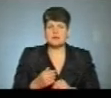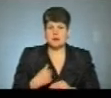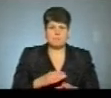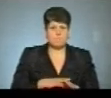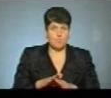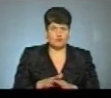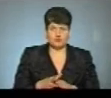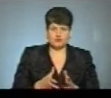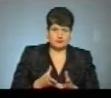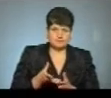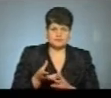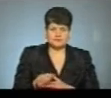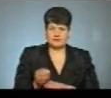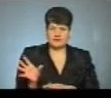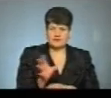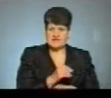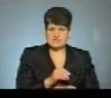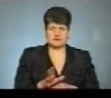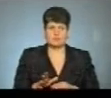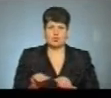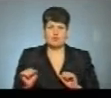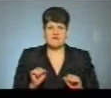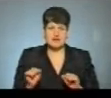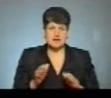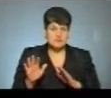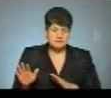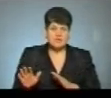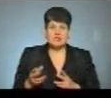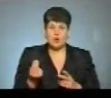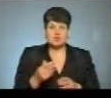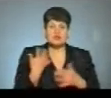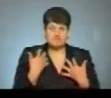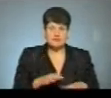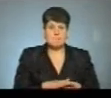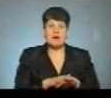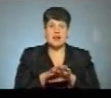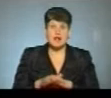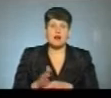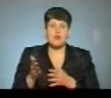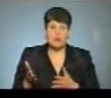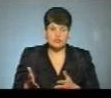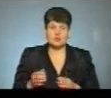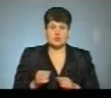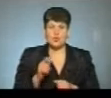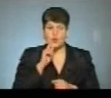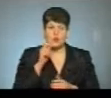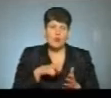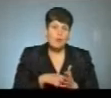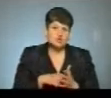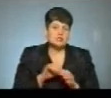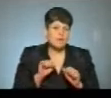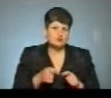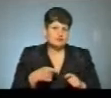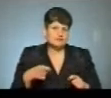повністю профінансували місцеві управління на пільги і субсидії. І ці вже кошти перераховані. Можливо, Укрпошта дещо